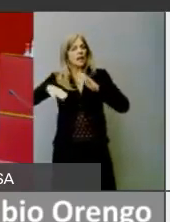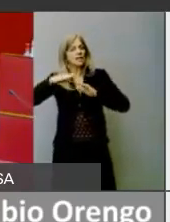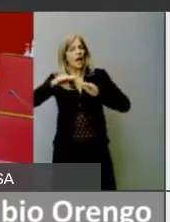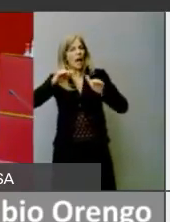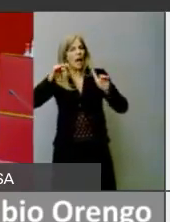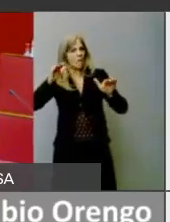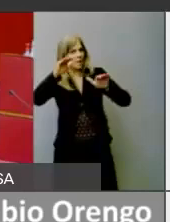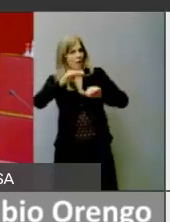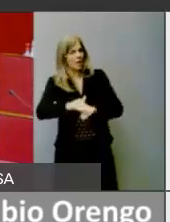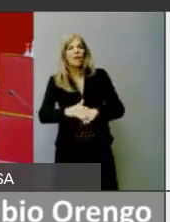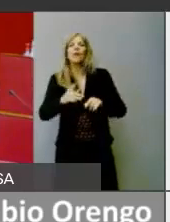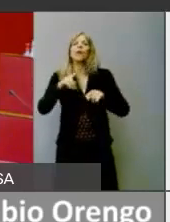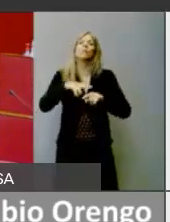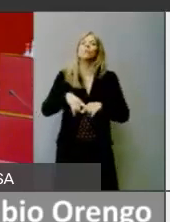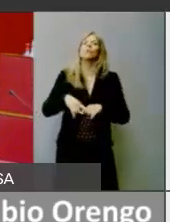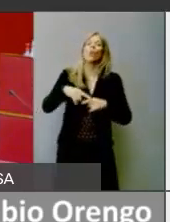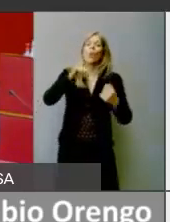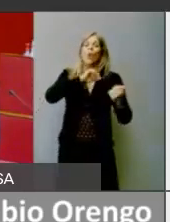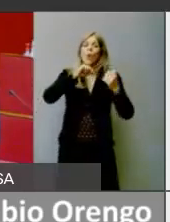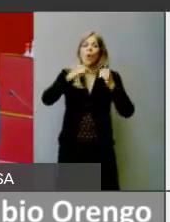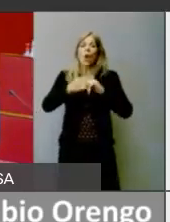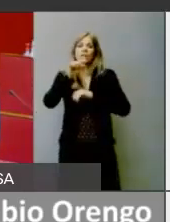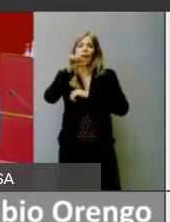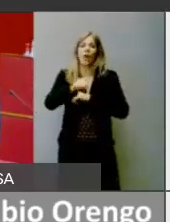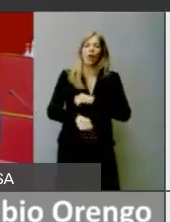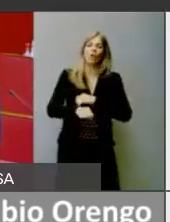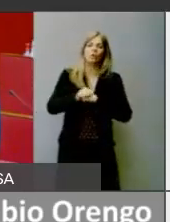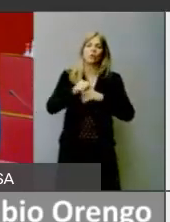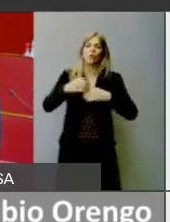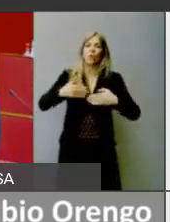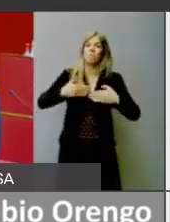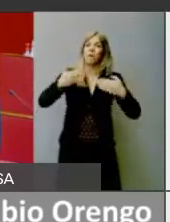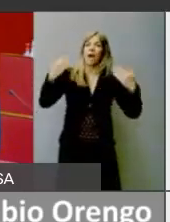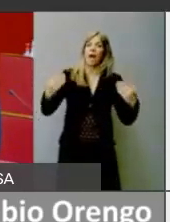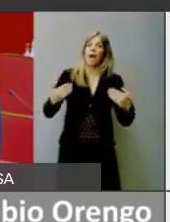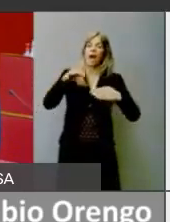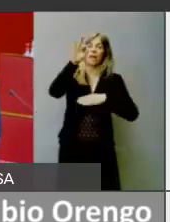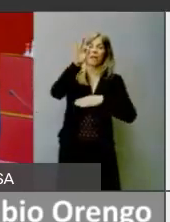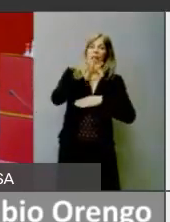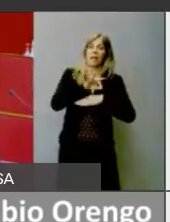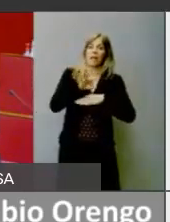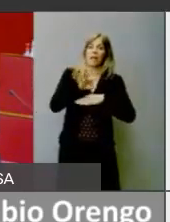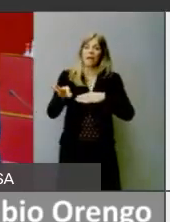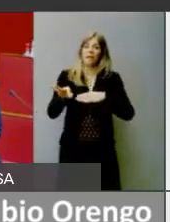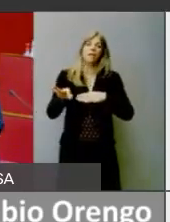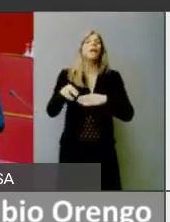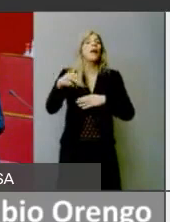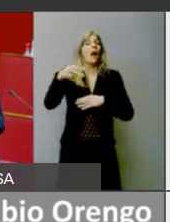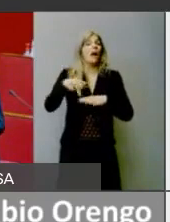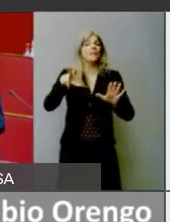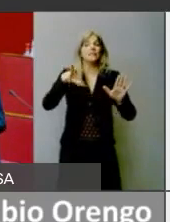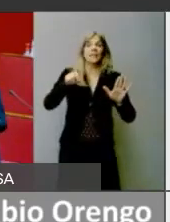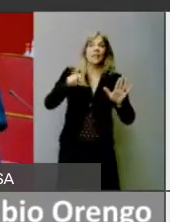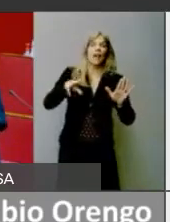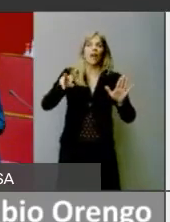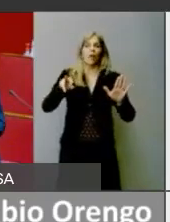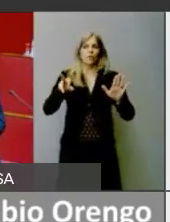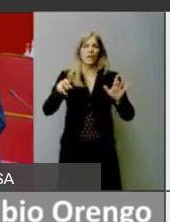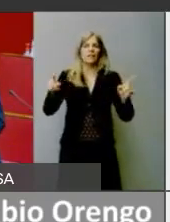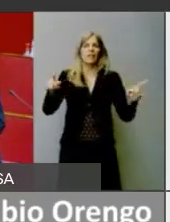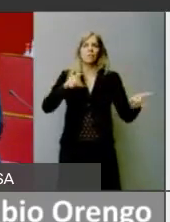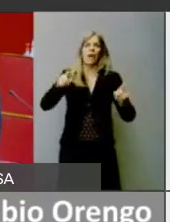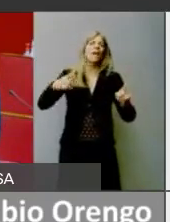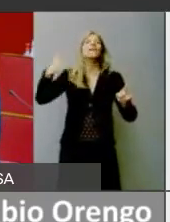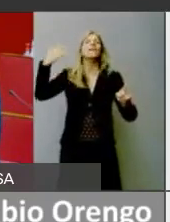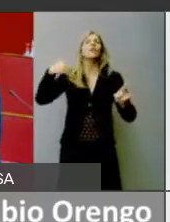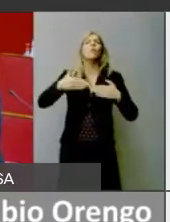le barriere architettoniche fatta negli anni 70, in anni in cui era difficile comprendere che cosa fossero le